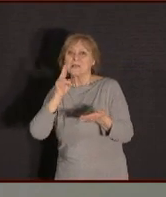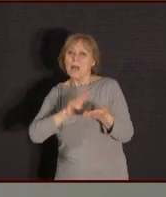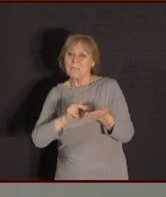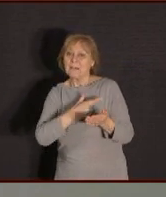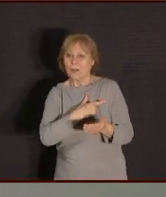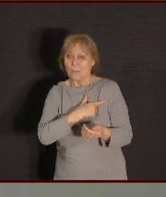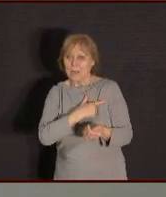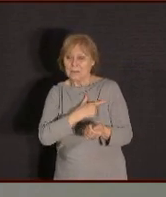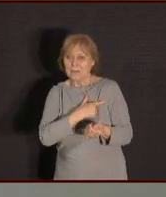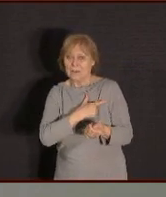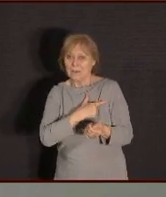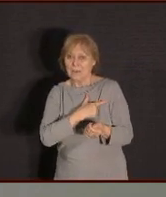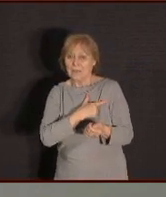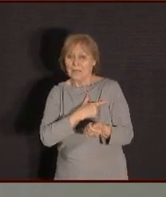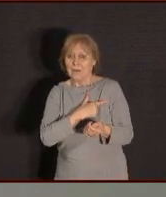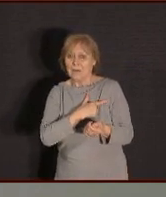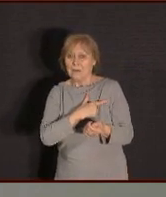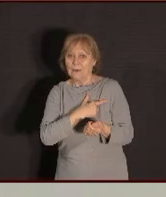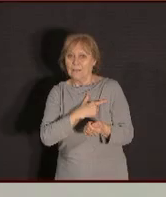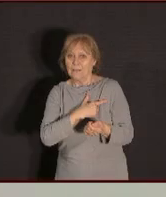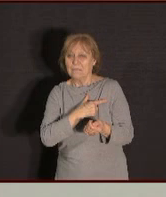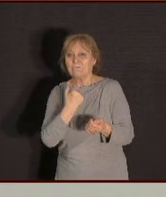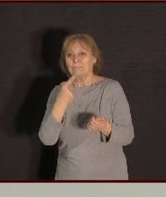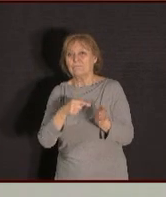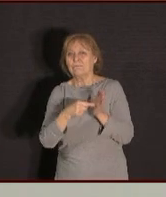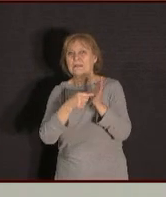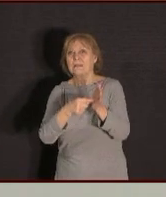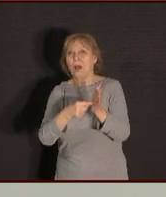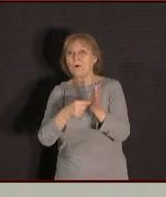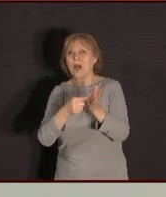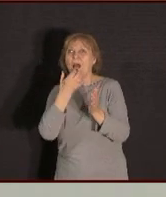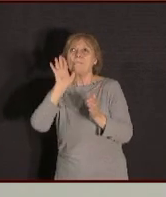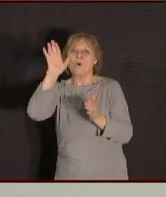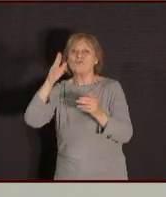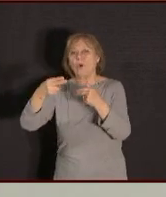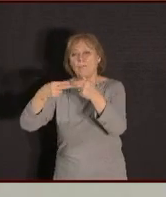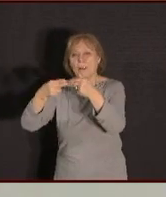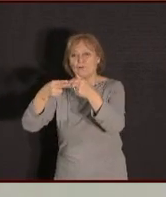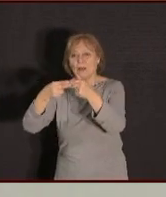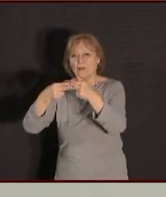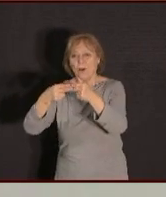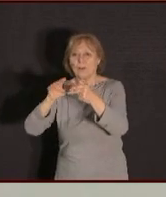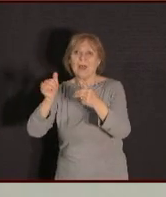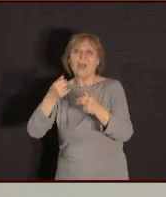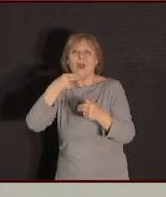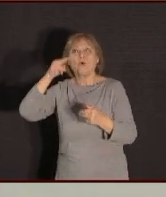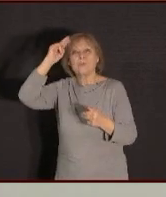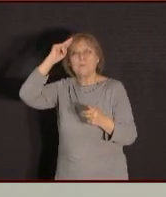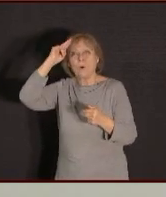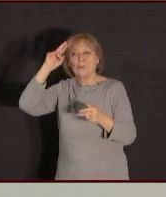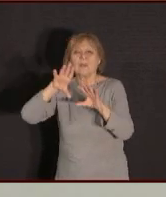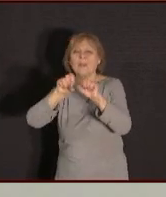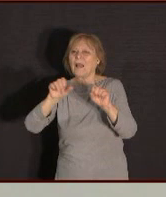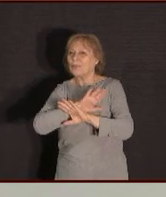ljubezni. Mi predstavlja Božjo bližino, to, da je Gospod naredil